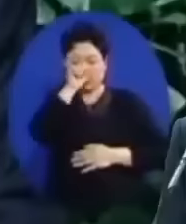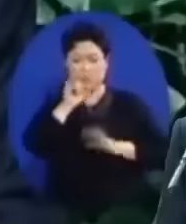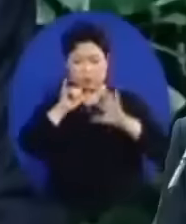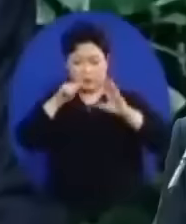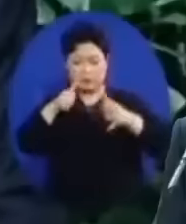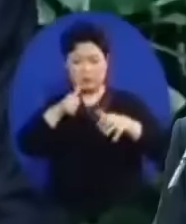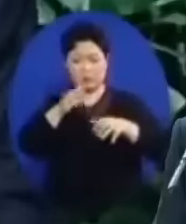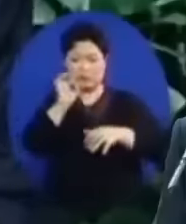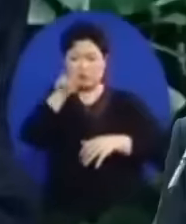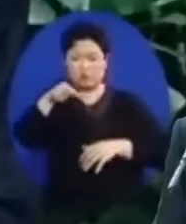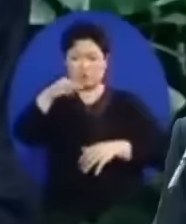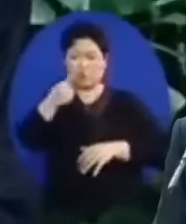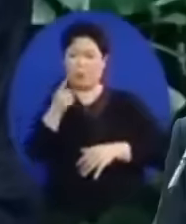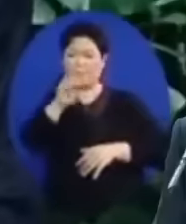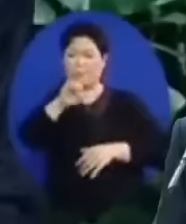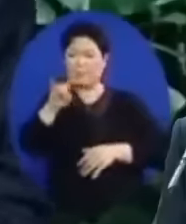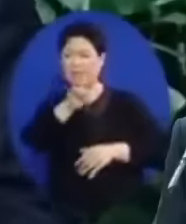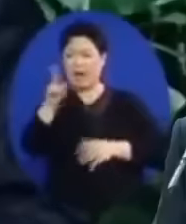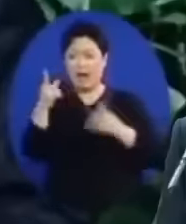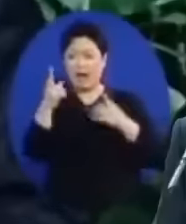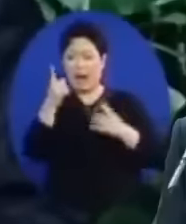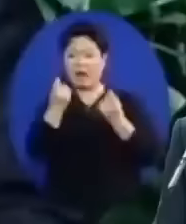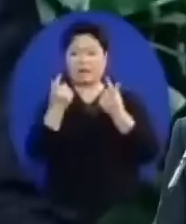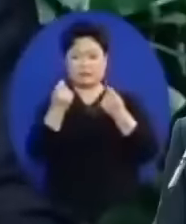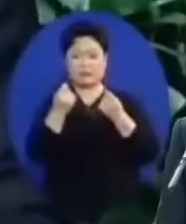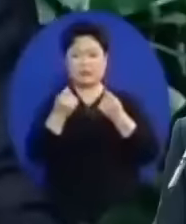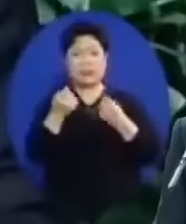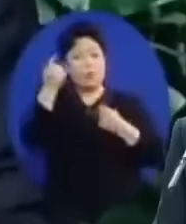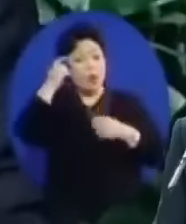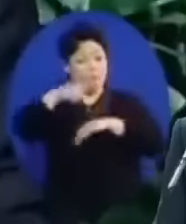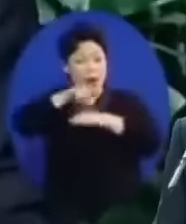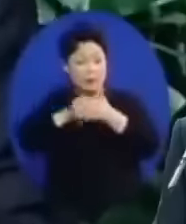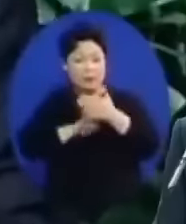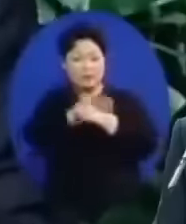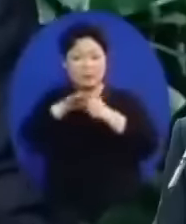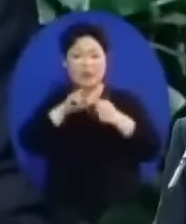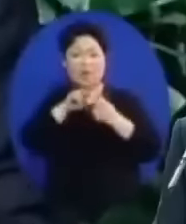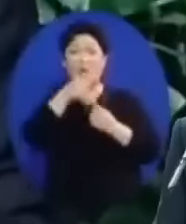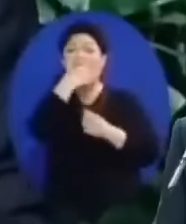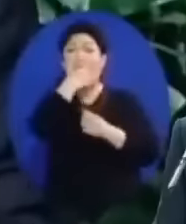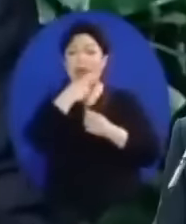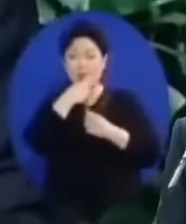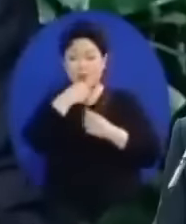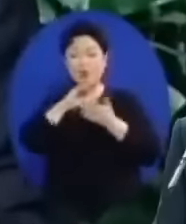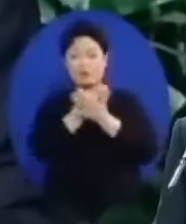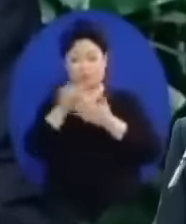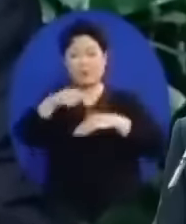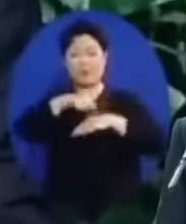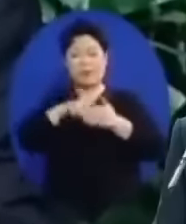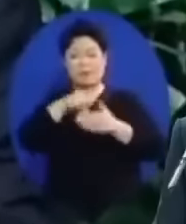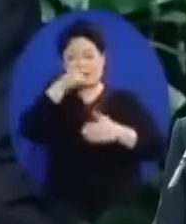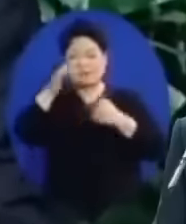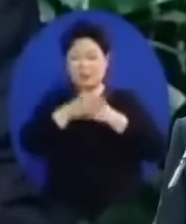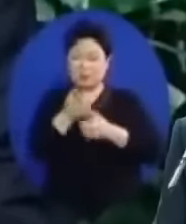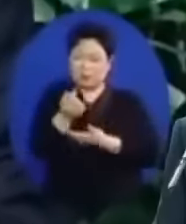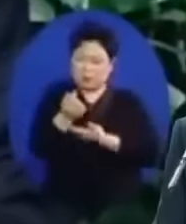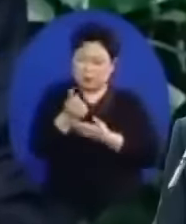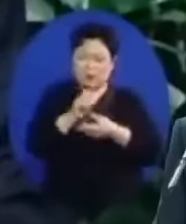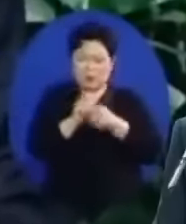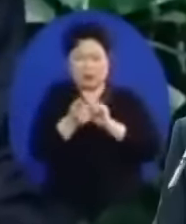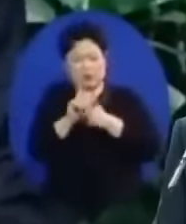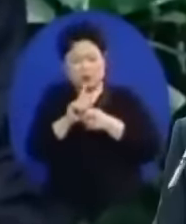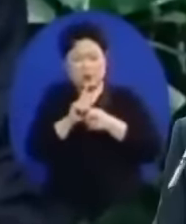세계인 것입니다. 왜 그러냐? 마음에 사랑과 행복을 나누겠다는 마음이 있기 때문에 무엇인지 조금씩